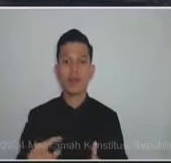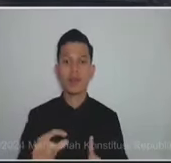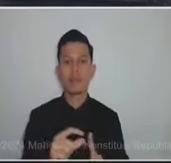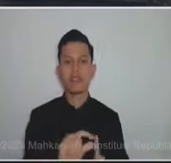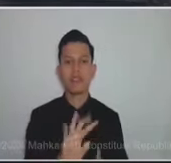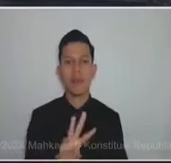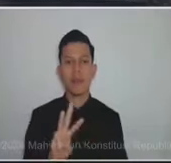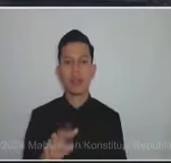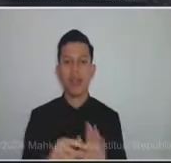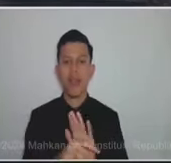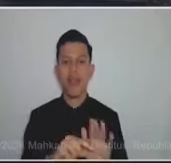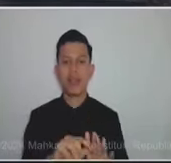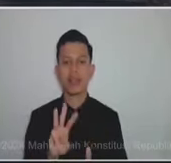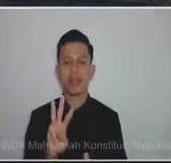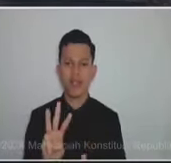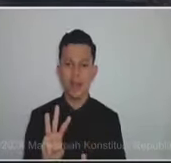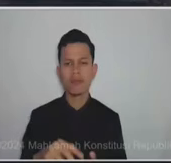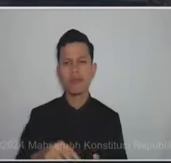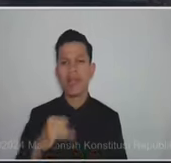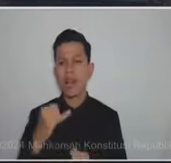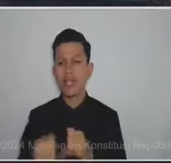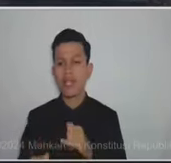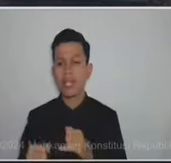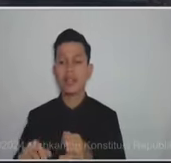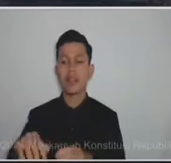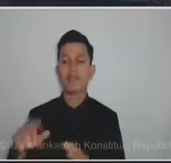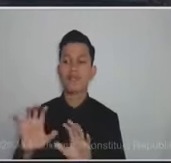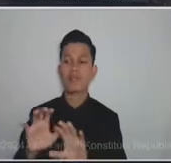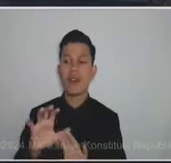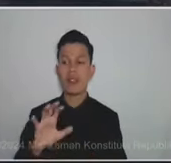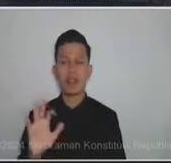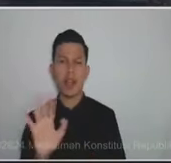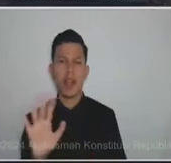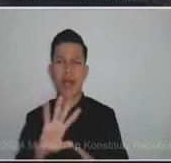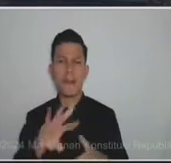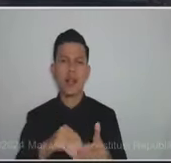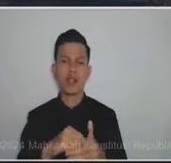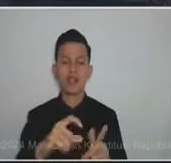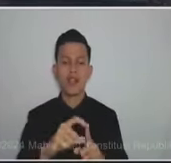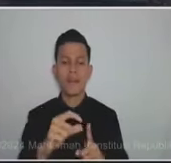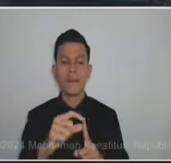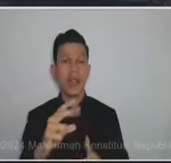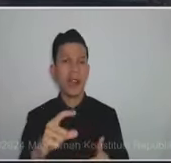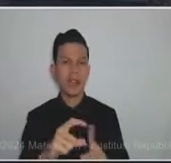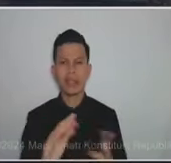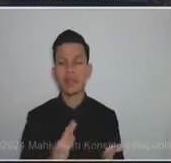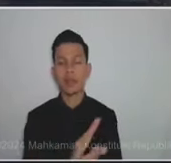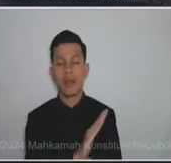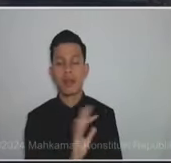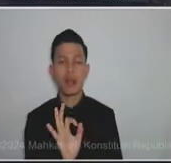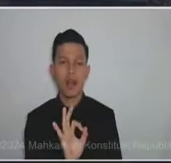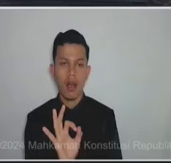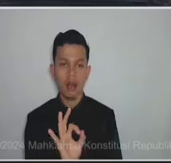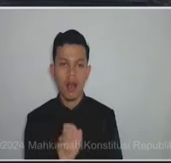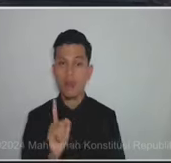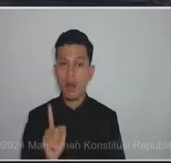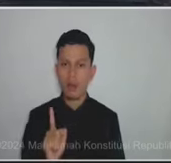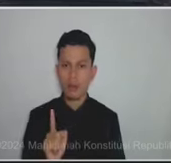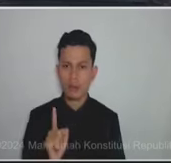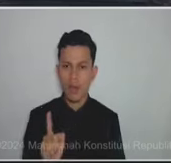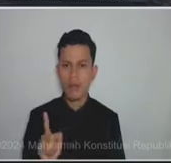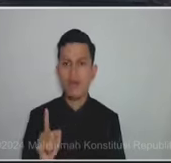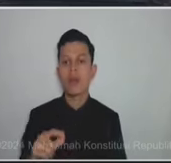aku maka peluang bagi partai politik yang tidak memiliki kursi di DPRD menjadi hilang atau tertutup sebab pasal aku telah menegasikan norma yang